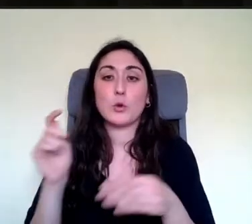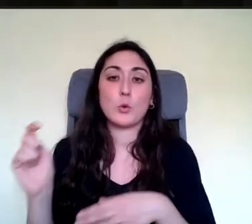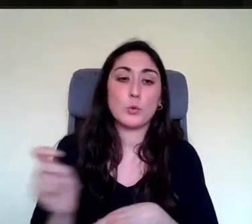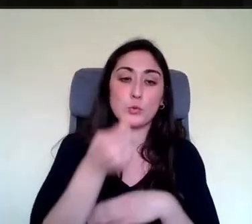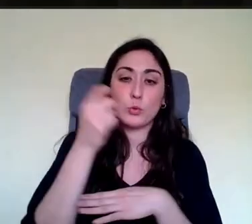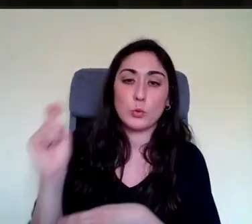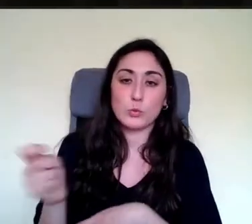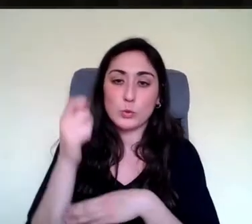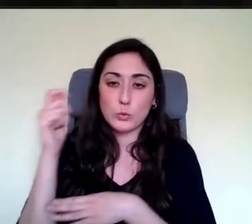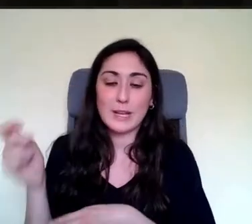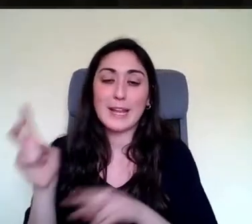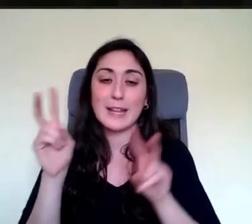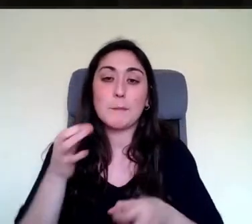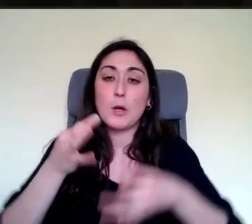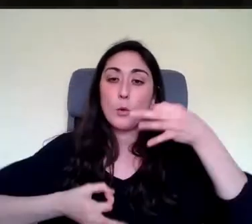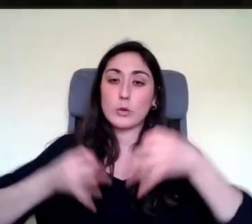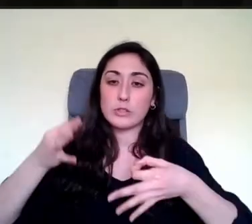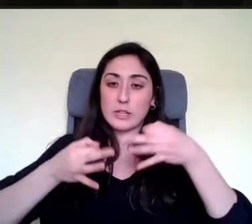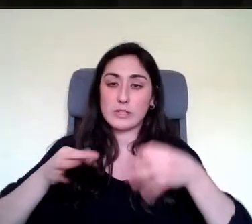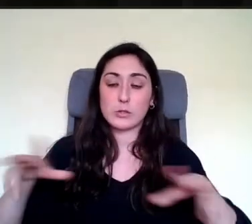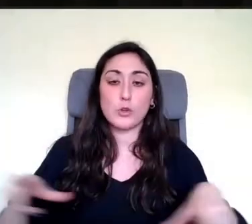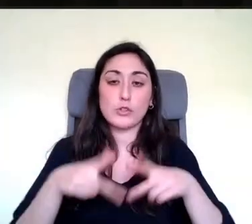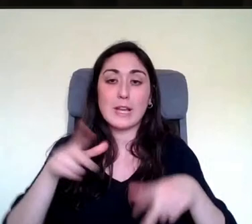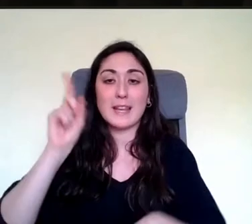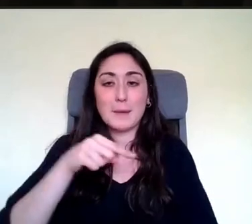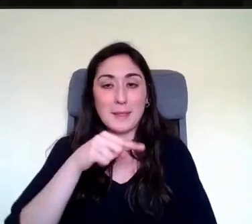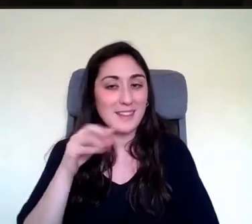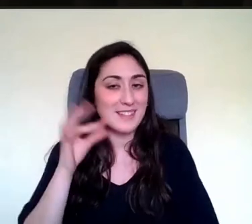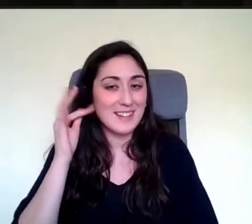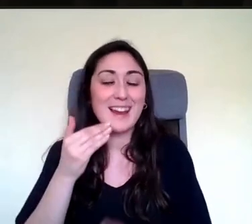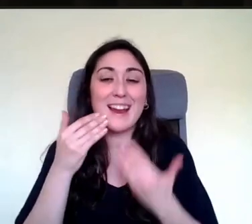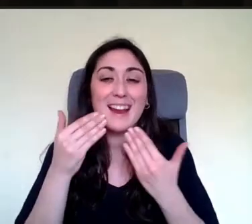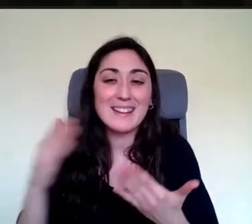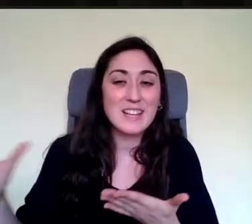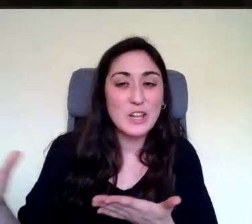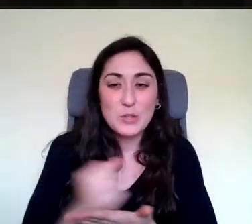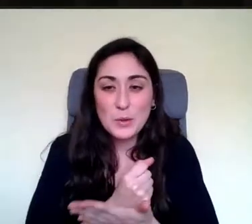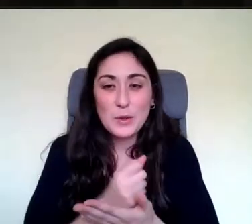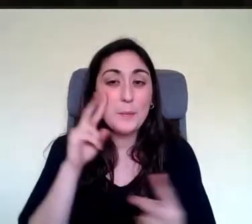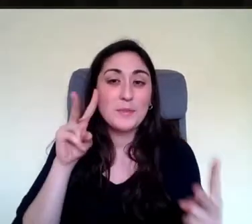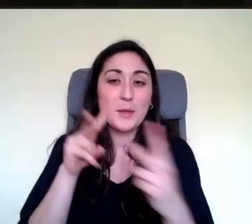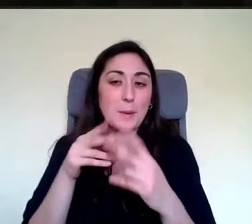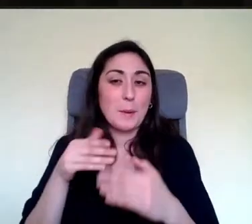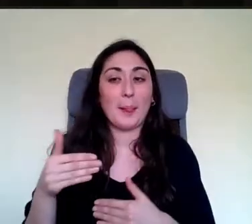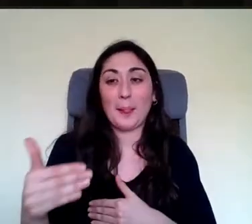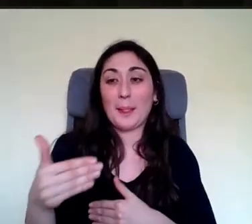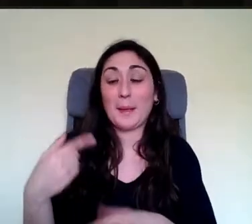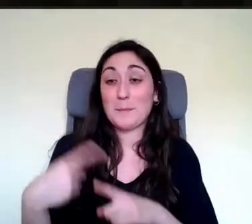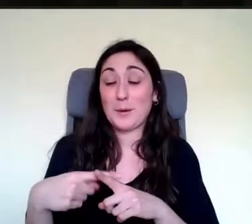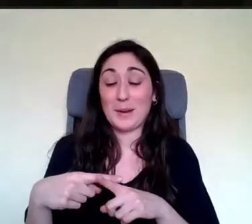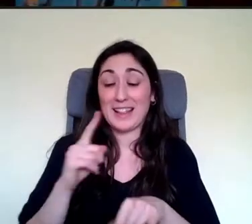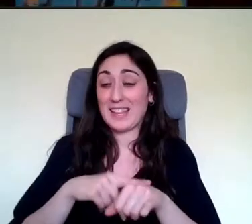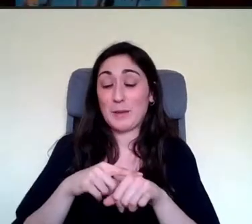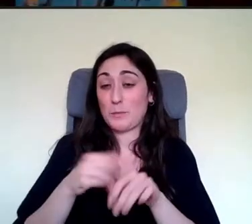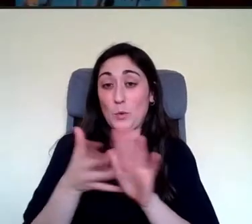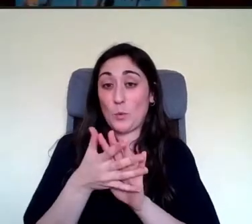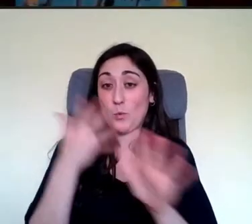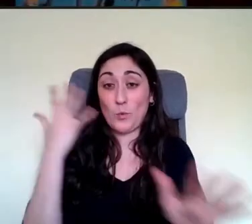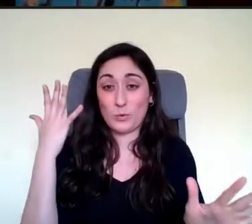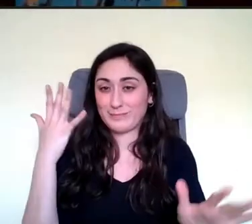de gènere. Moltes gràcies i ens retrobem en breu, no? Perquè el temps passa molt ràpid. Fins